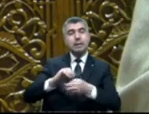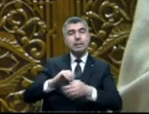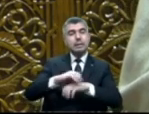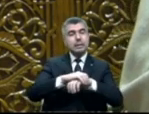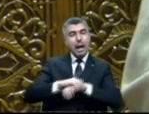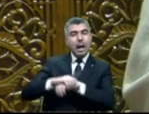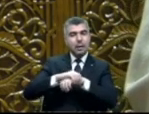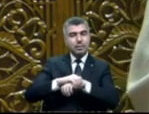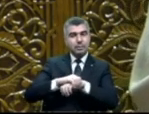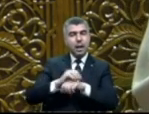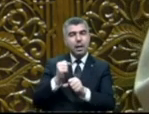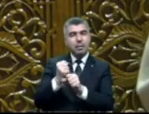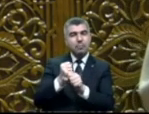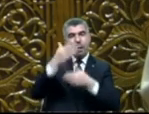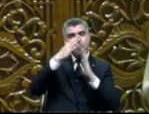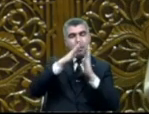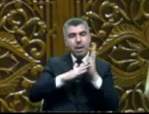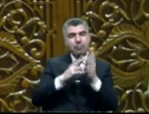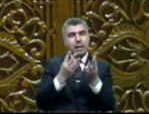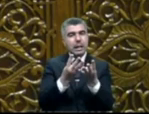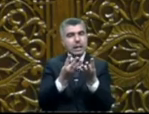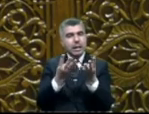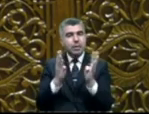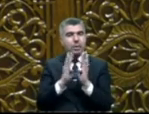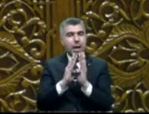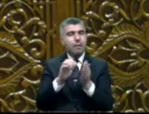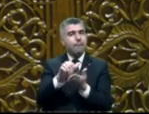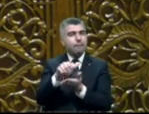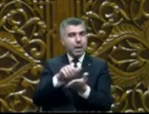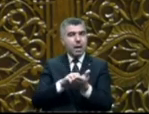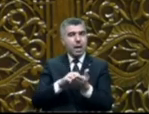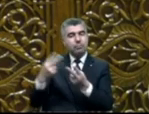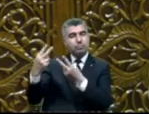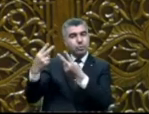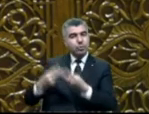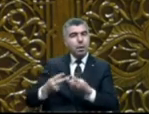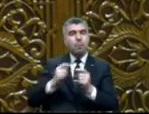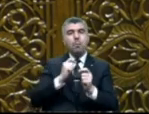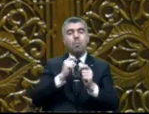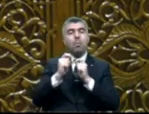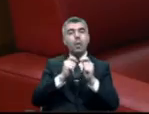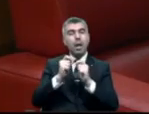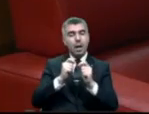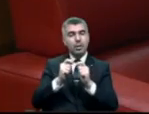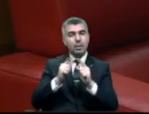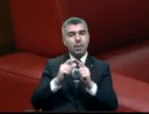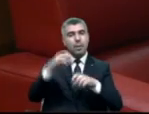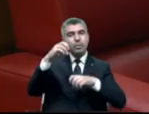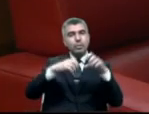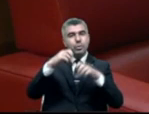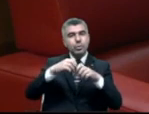أن طالبنا بعقد لجنة الفلاحة والقطاعات الإنتاجية بحضوركم من أجل مناقشة تداعيات الجفاف